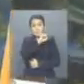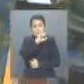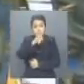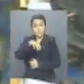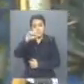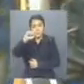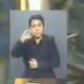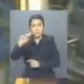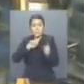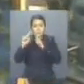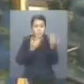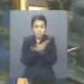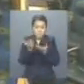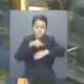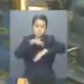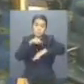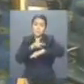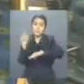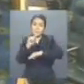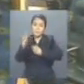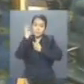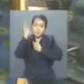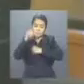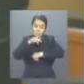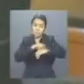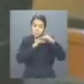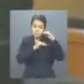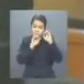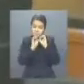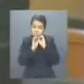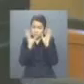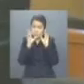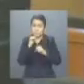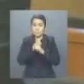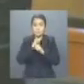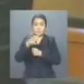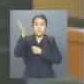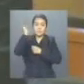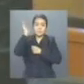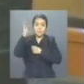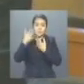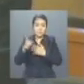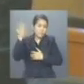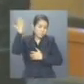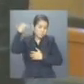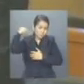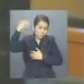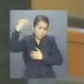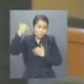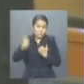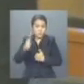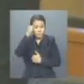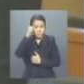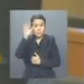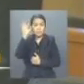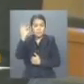การพิจารณาที่เห็นว่าควรมีการกำหนดเวลาให้ชัดเจนหลังจากการประชุมที่ผ่านมายืดเยื้อเข้าสู่วันที่9โดยนายส